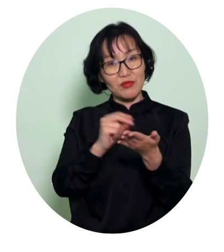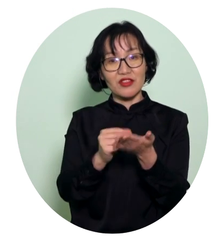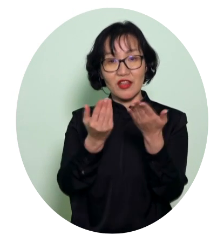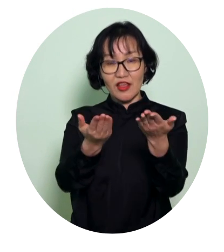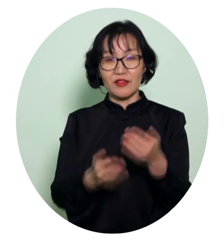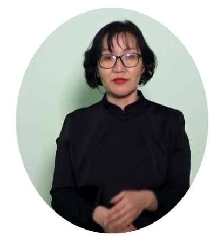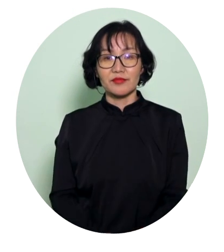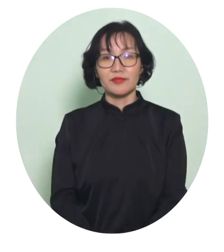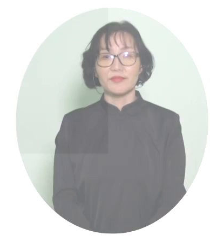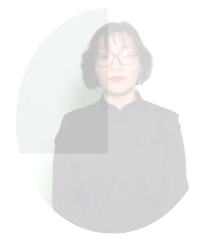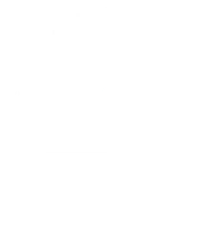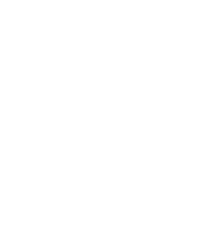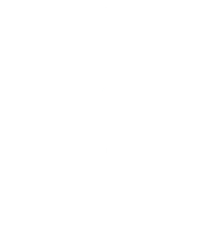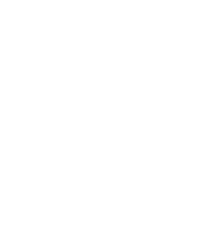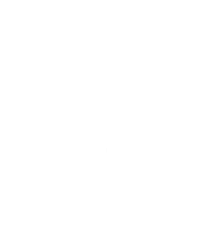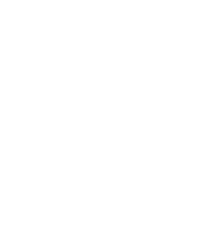хүүхдүүдээ.